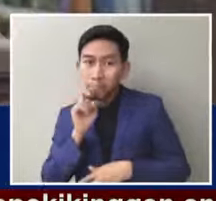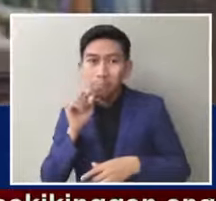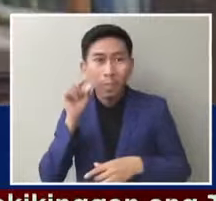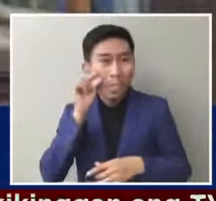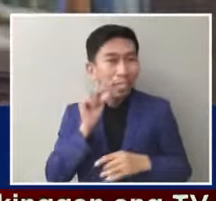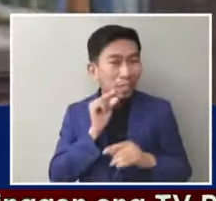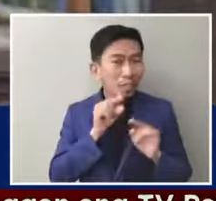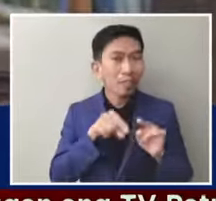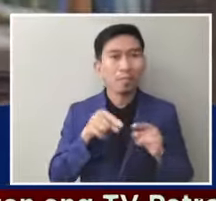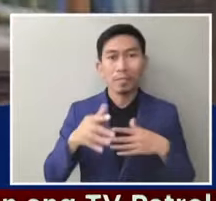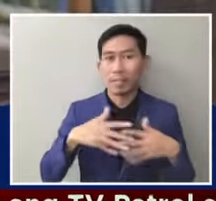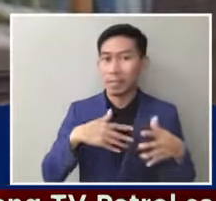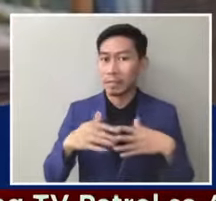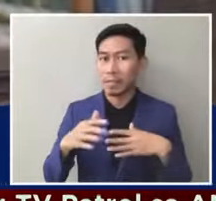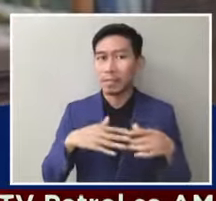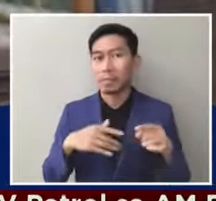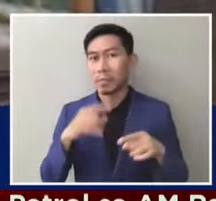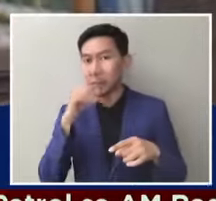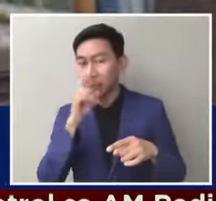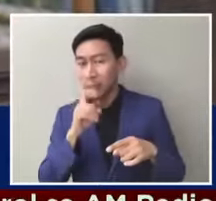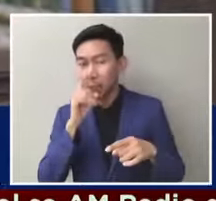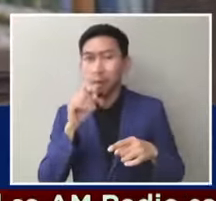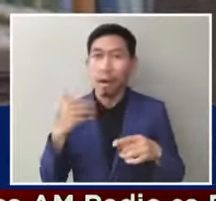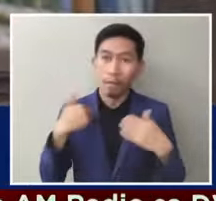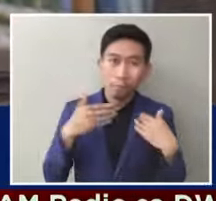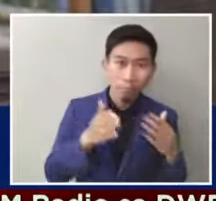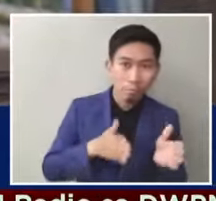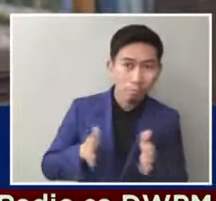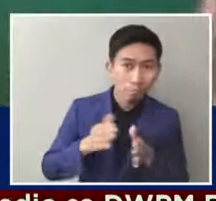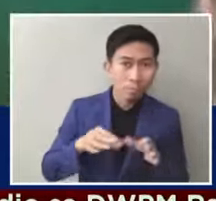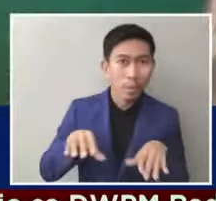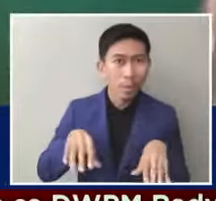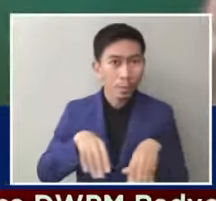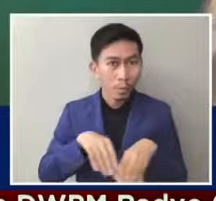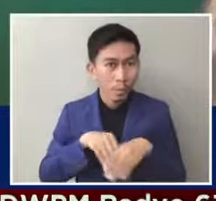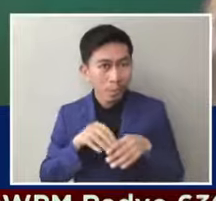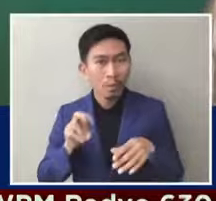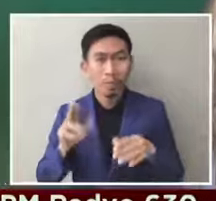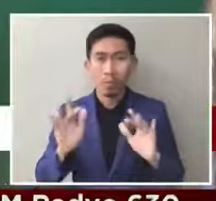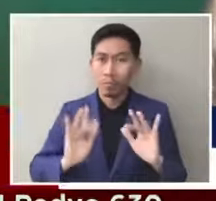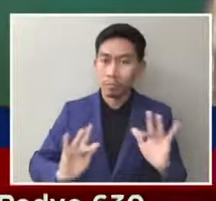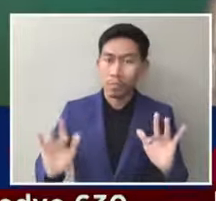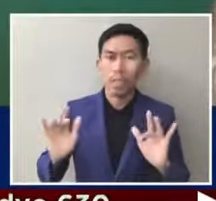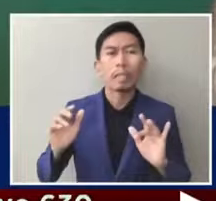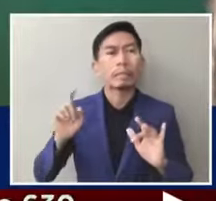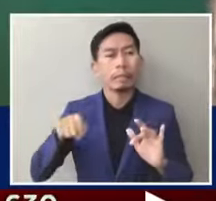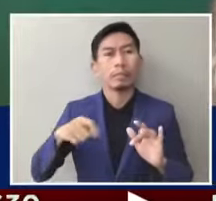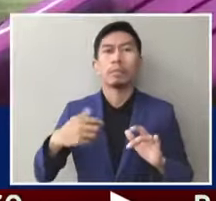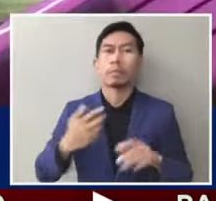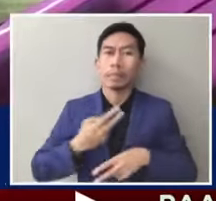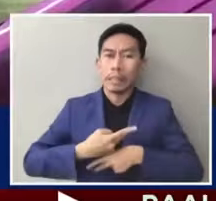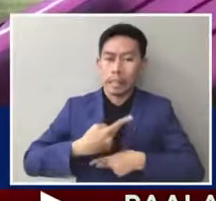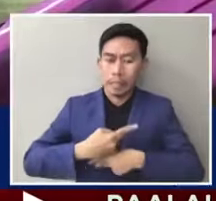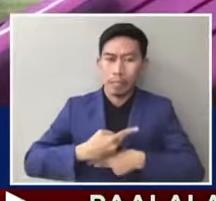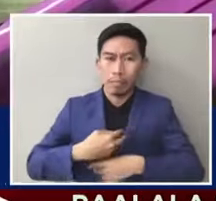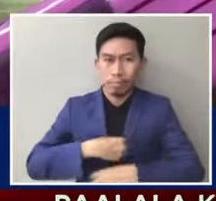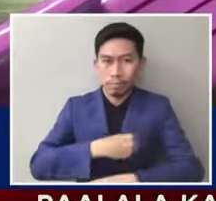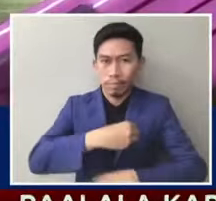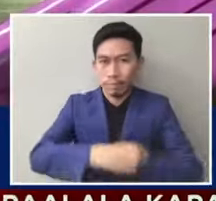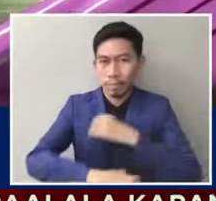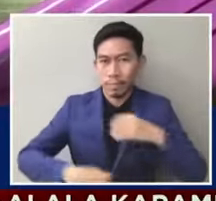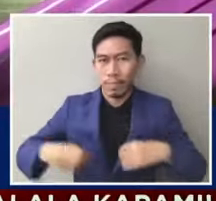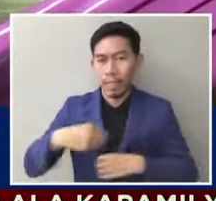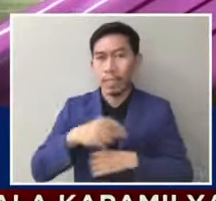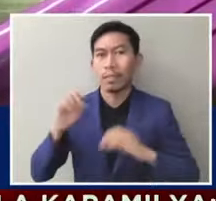wala, sabi ni Demesa, dapat alagaan ang reproductive health sa tulong ng exercise, tamang diet, cancer